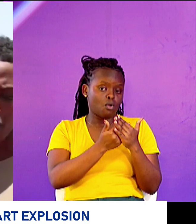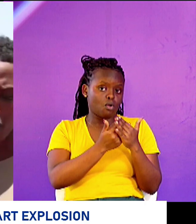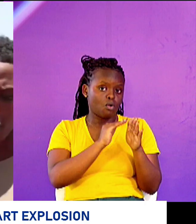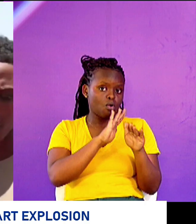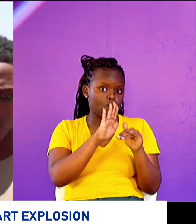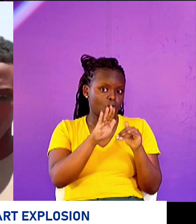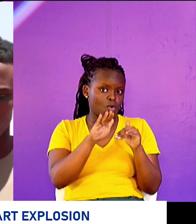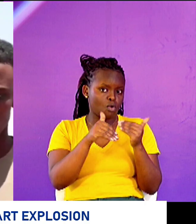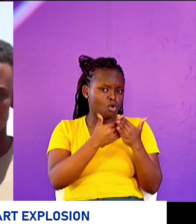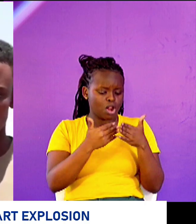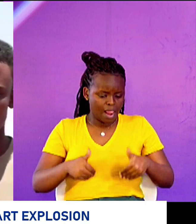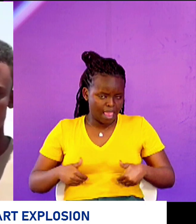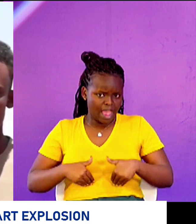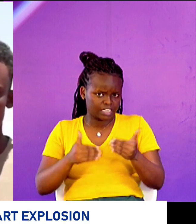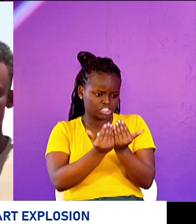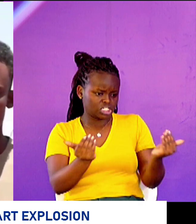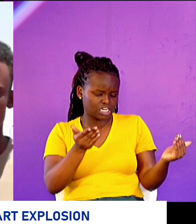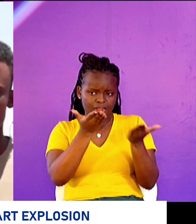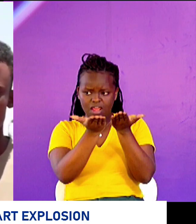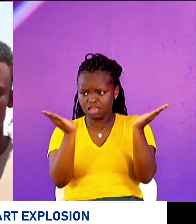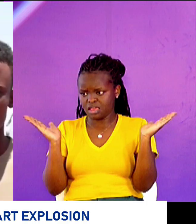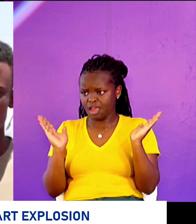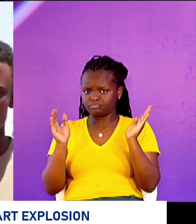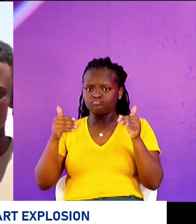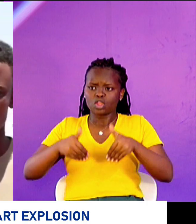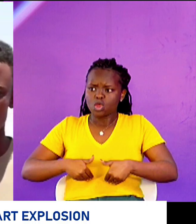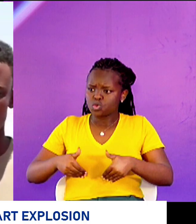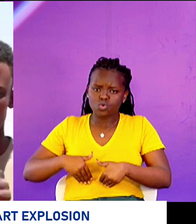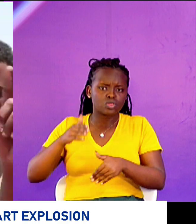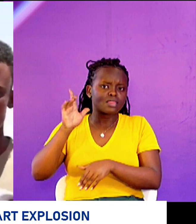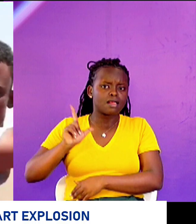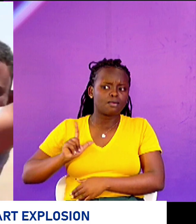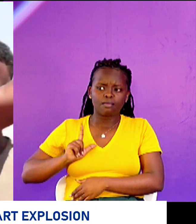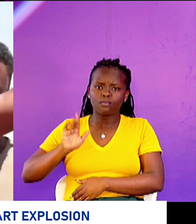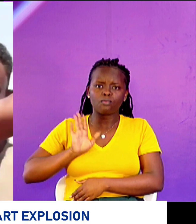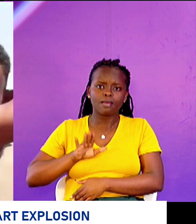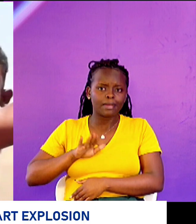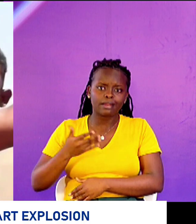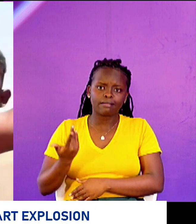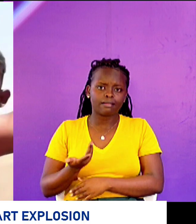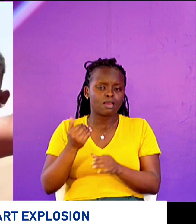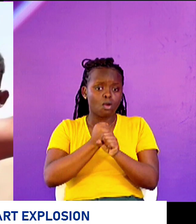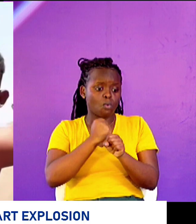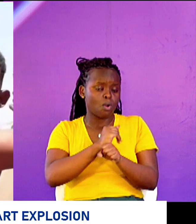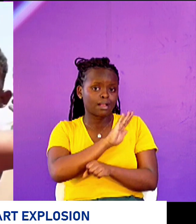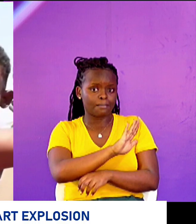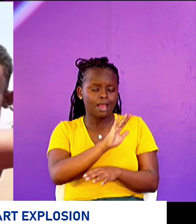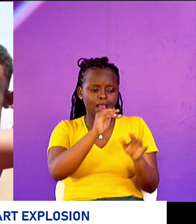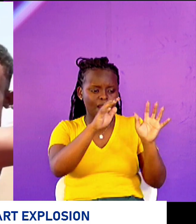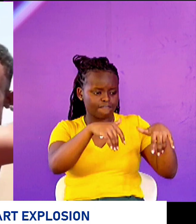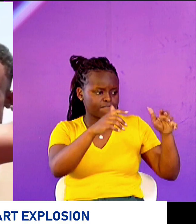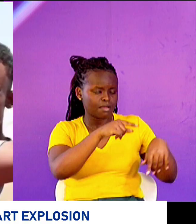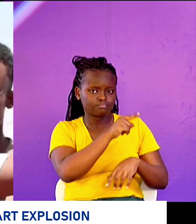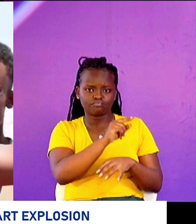all young children wako hapa, vijana, wamama. Kazi yao ni hii shamba, wafanyi kazi